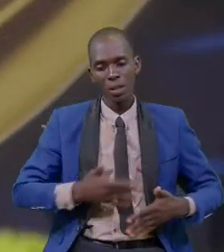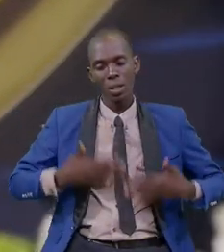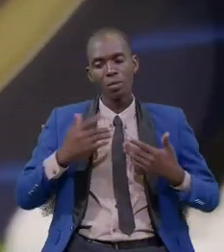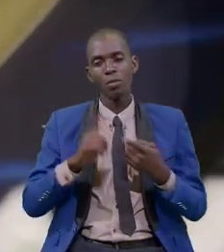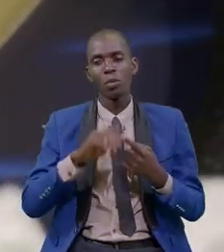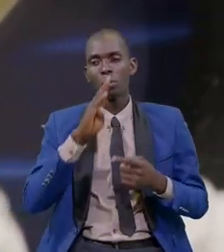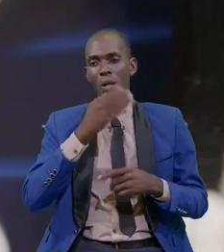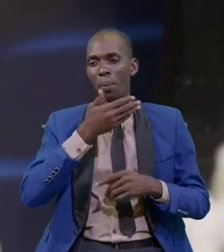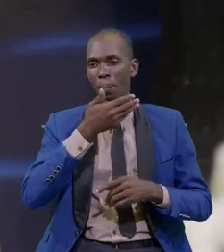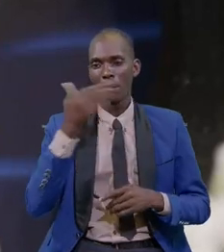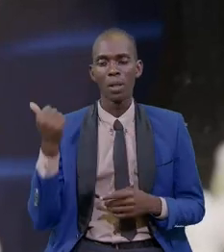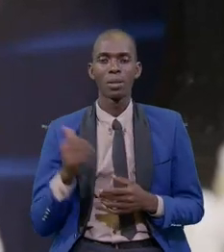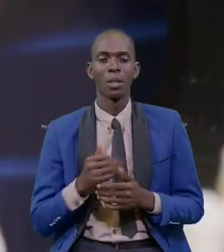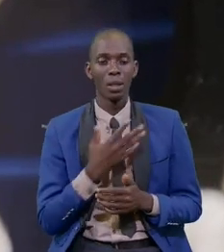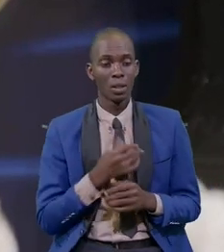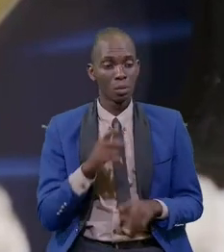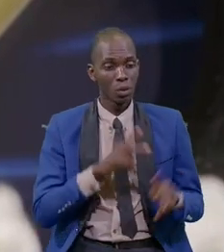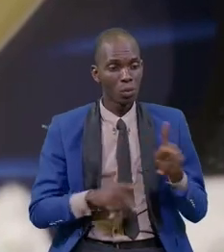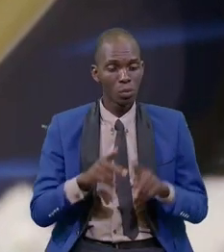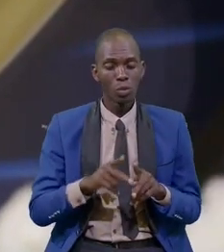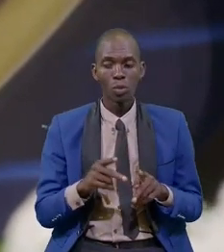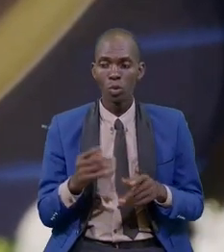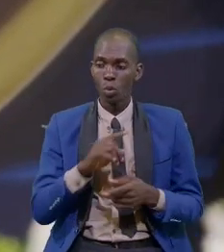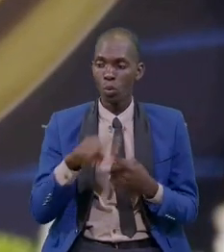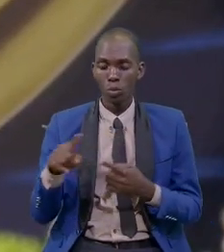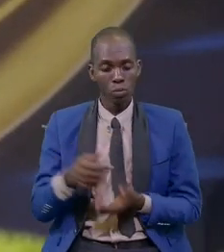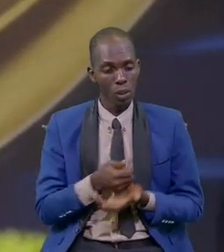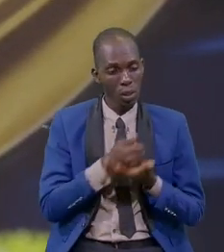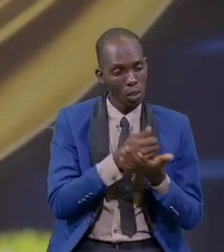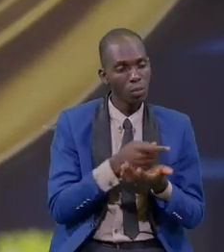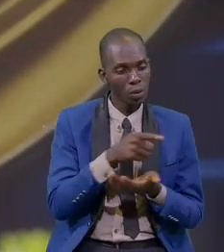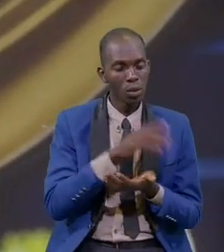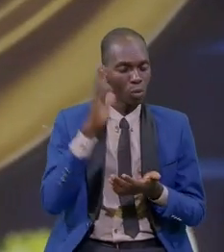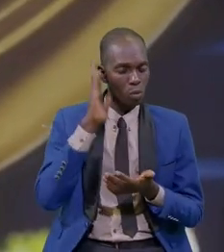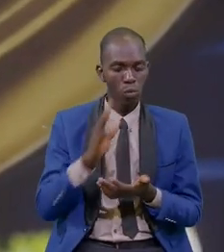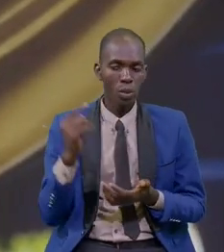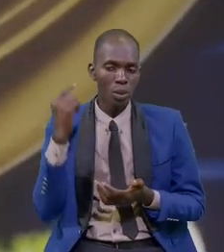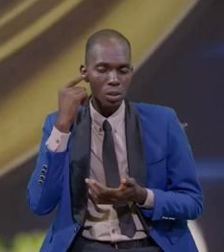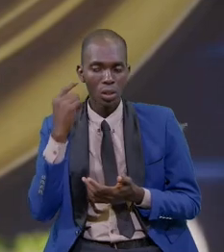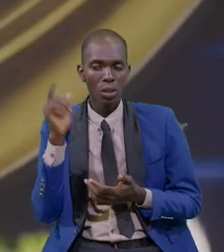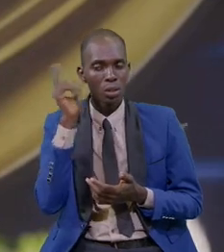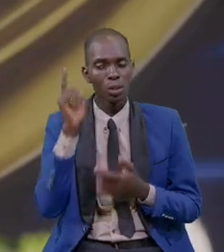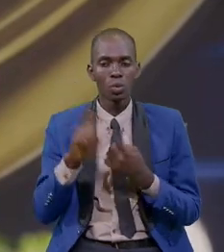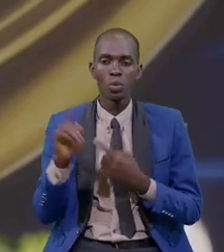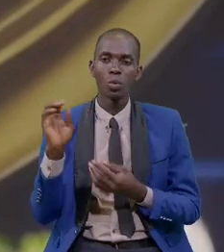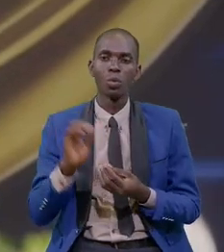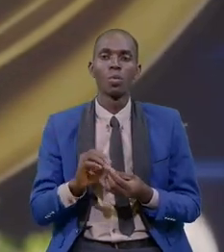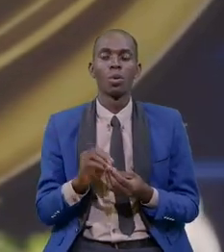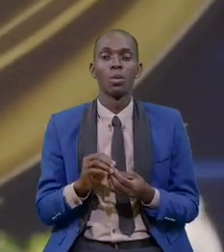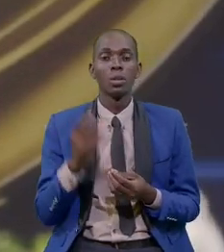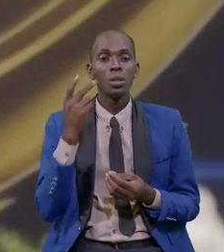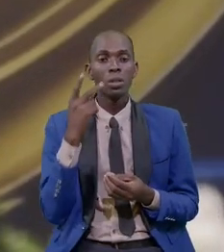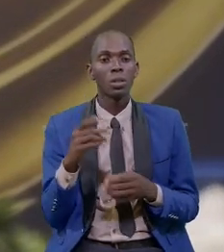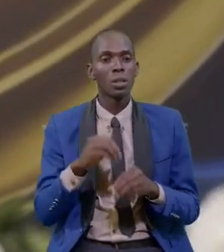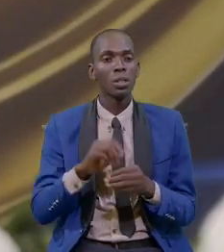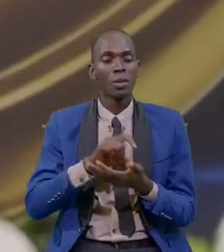dans le besoin. Et ils vont vous écouter plus lorsque vous les aidez. Et il le laisse à demi-mort et s'en allait.